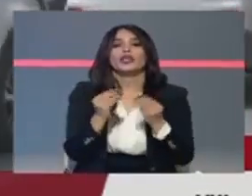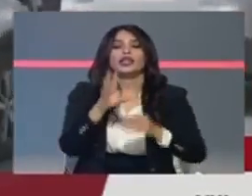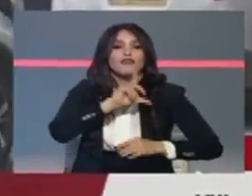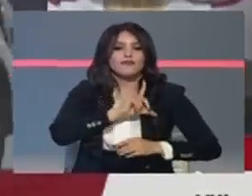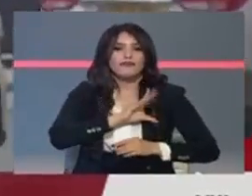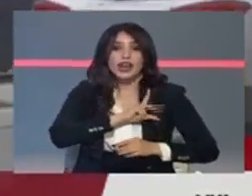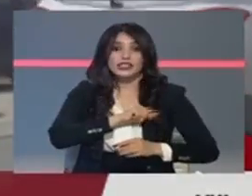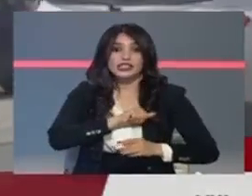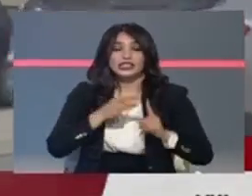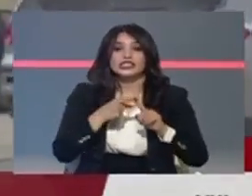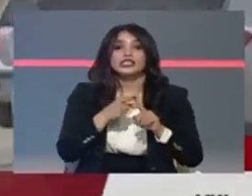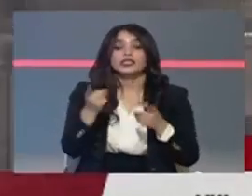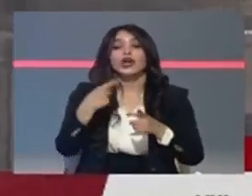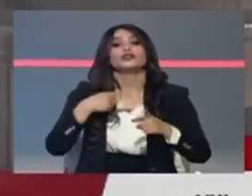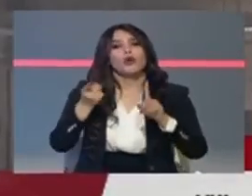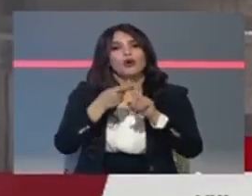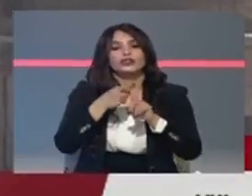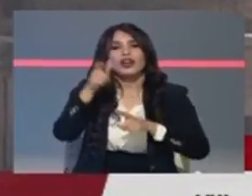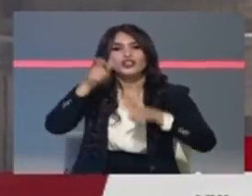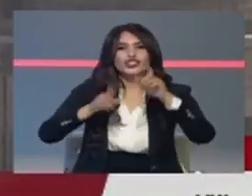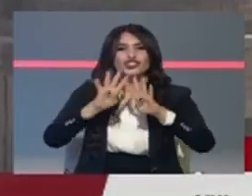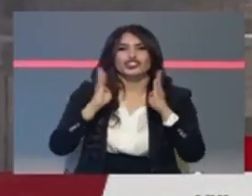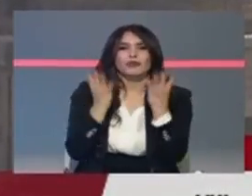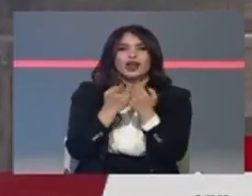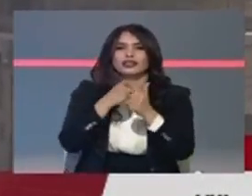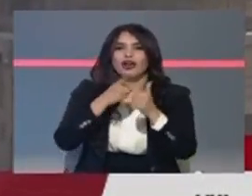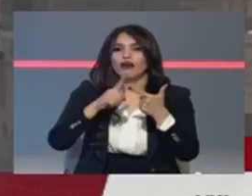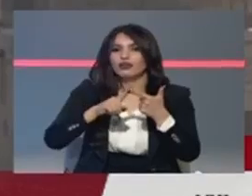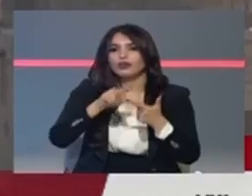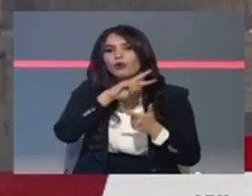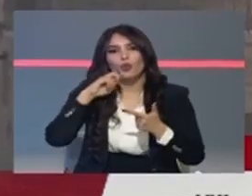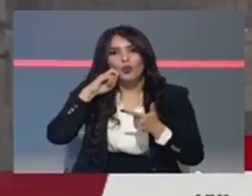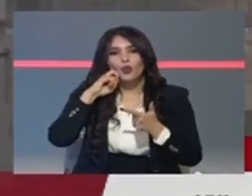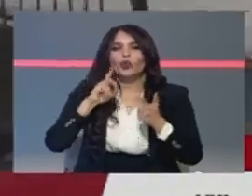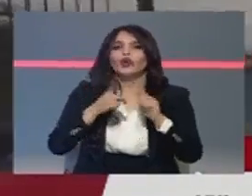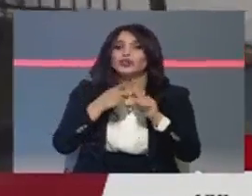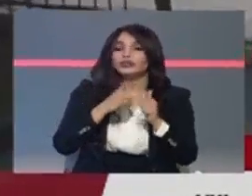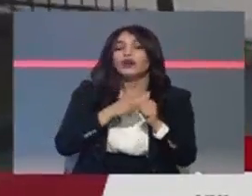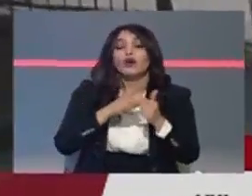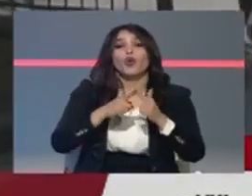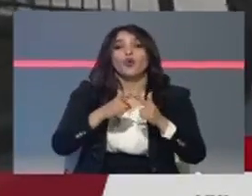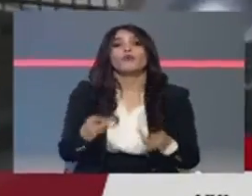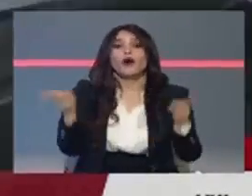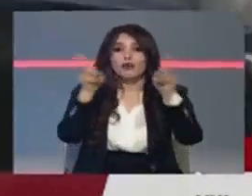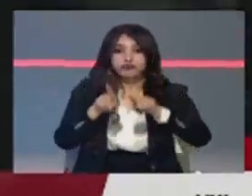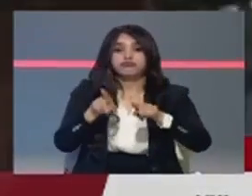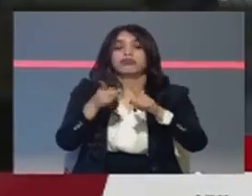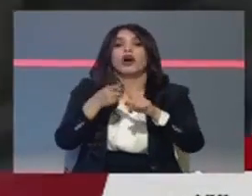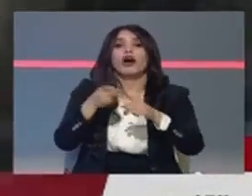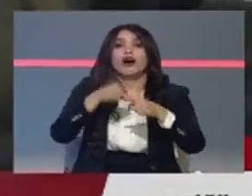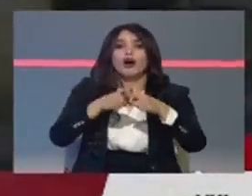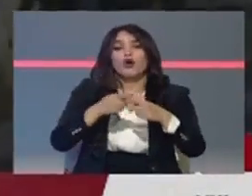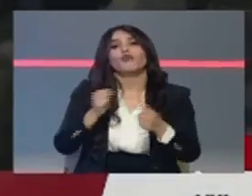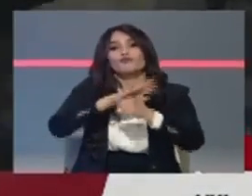الأراضي الفلسطينية المحتلة التي يعاني أهليها الأمرين، فبين سندان سياسة المحتل الإسرائيلي الغاشمة